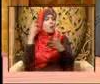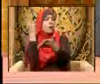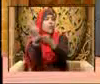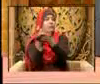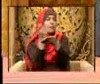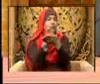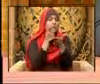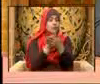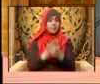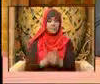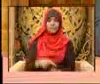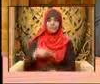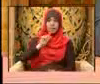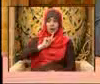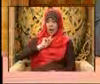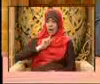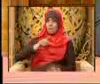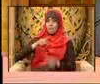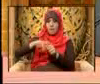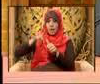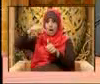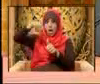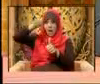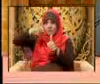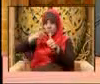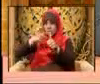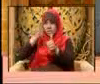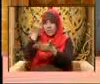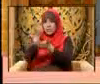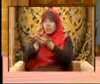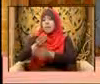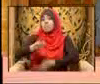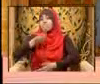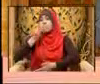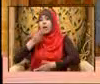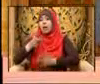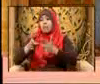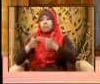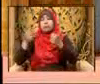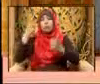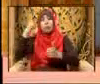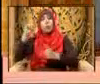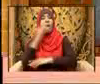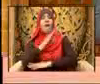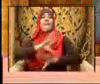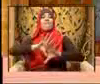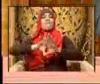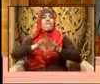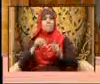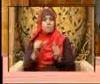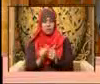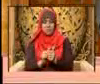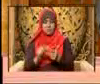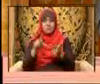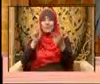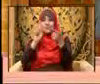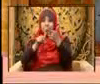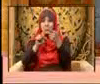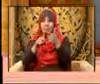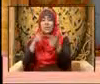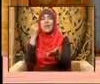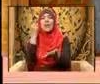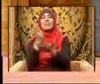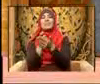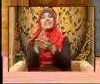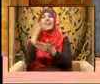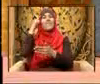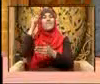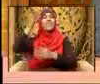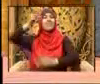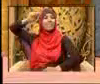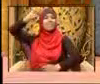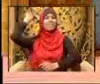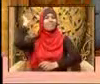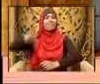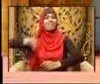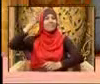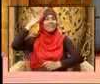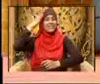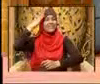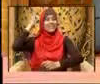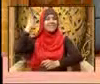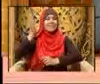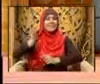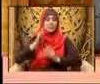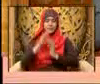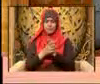طعاما وانبذه إلى أهلك. أي والدرهم الثاني قال له اشتري به قدوما، كما المسحة كما الفاس، شيء من هذا القبيل.